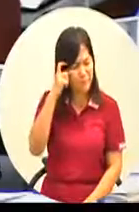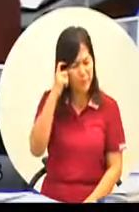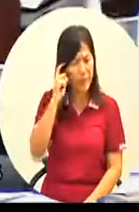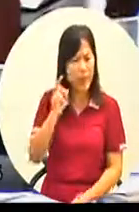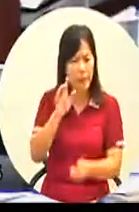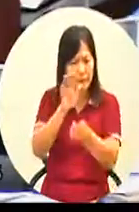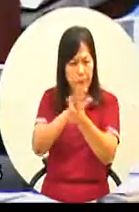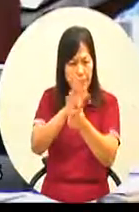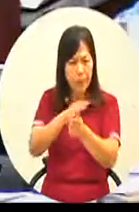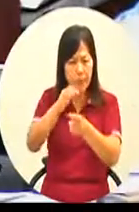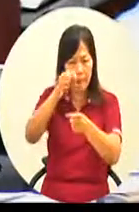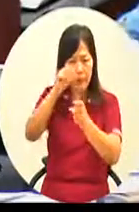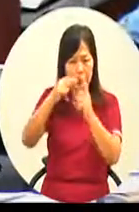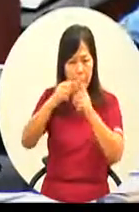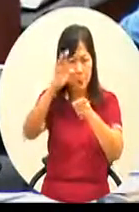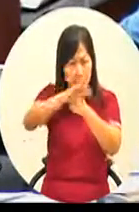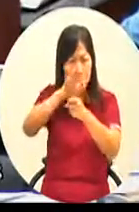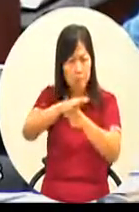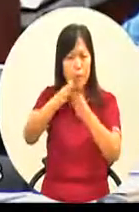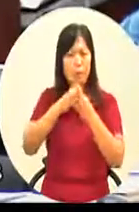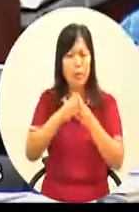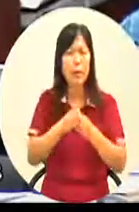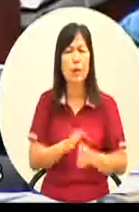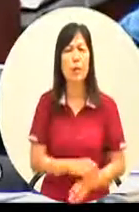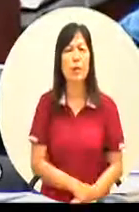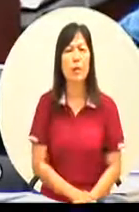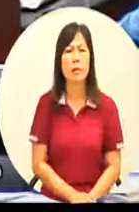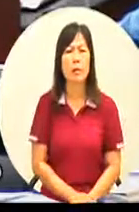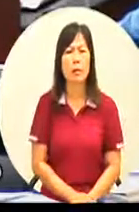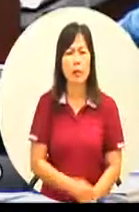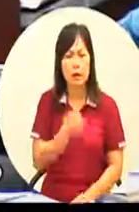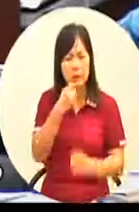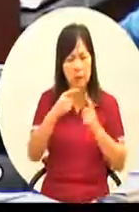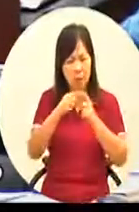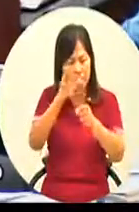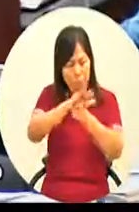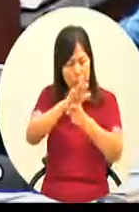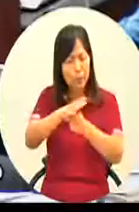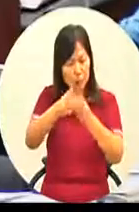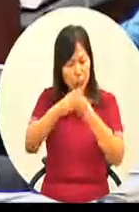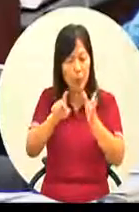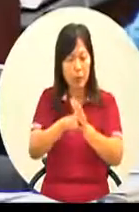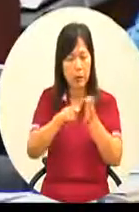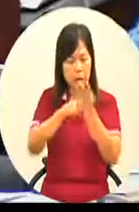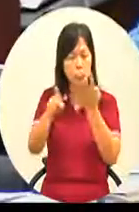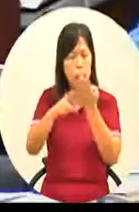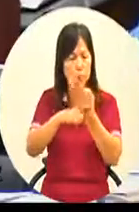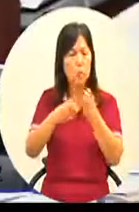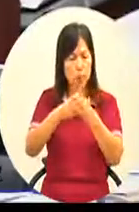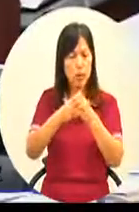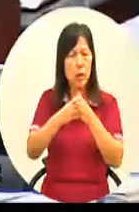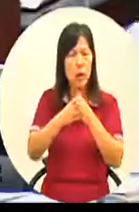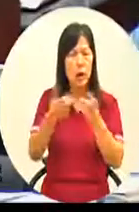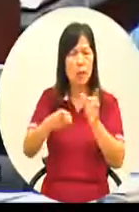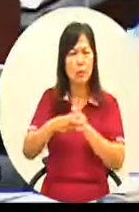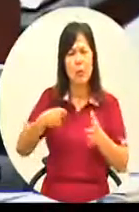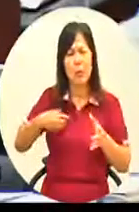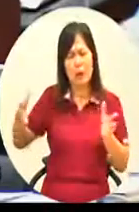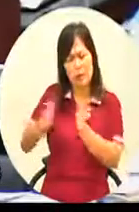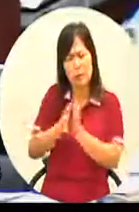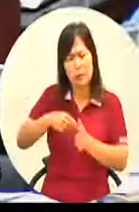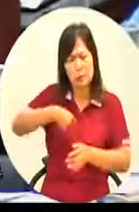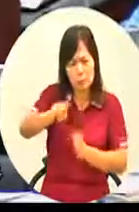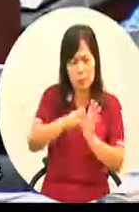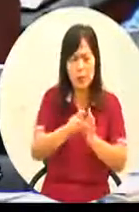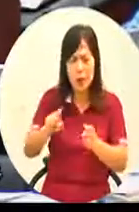个补丁？但是要补丁，嘛要考虑到专业，唔好含我做个出哩，连